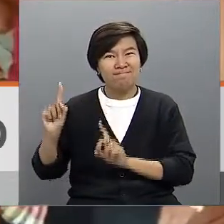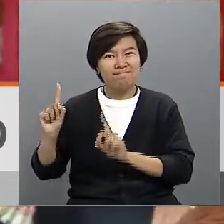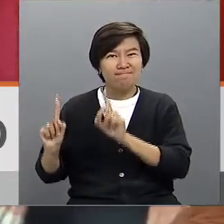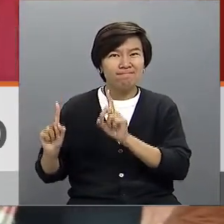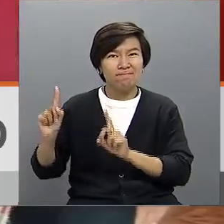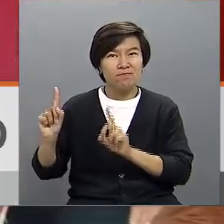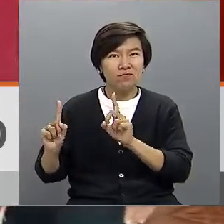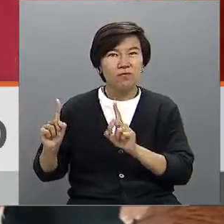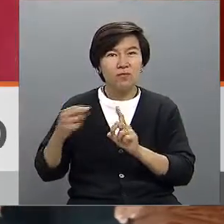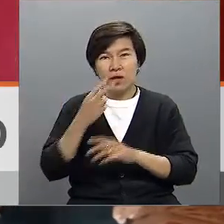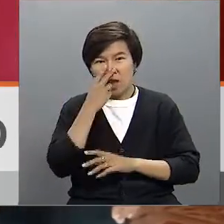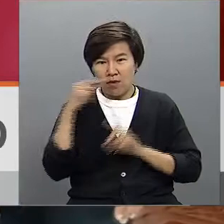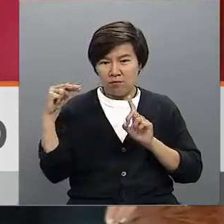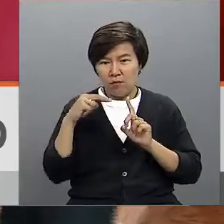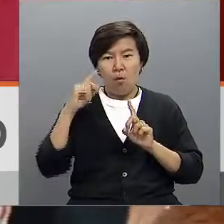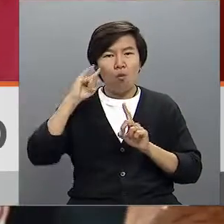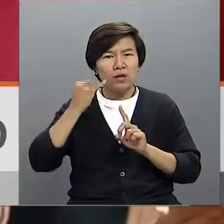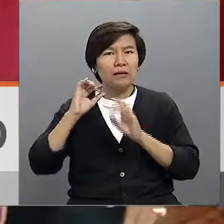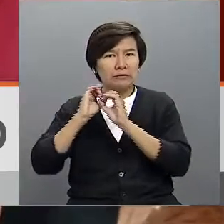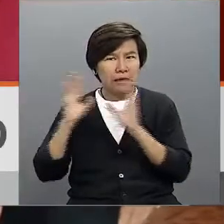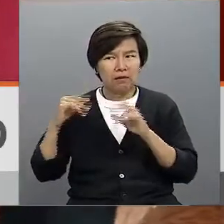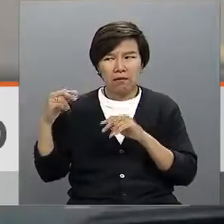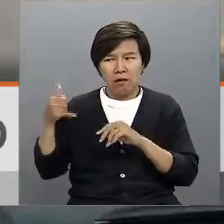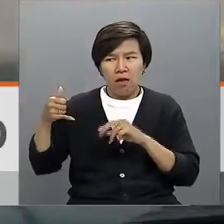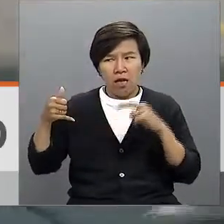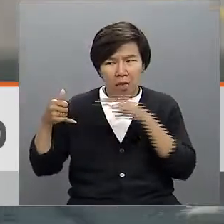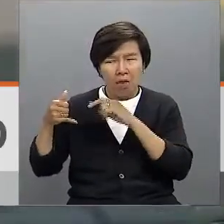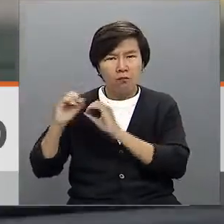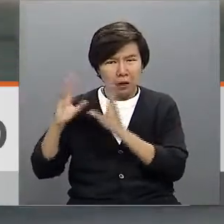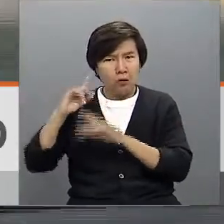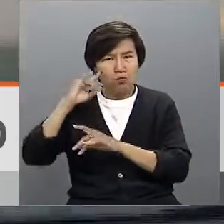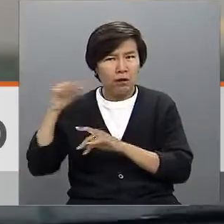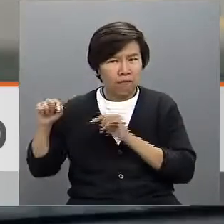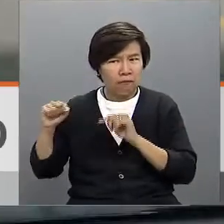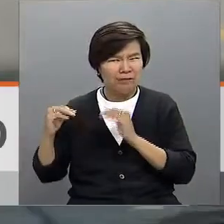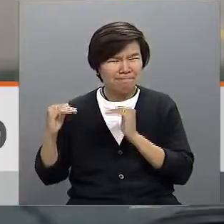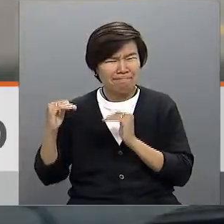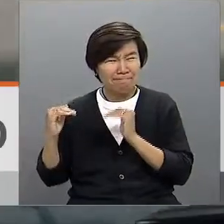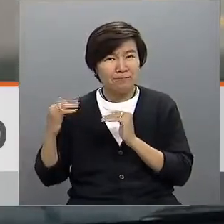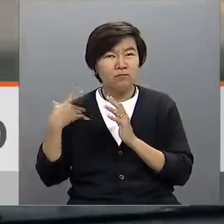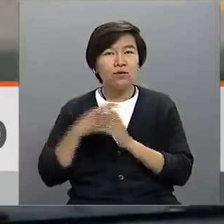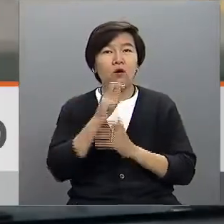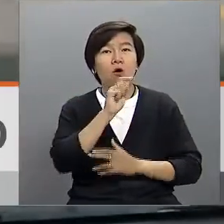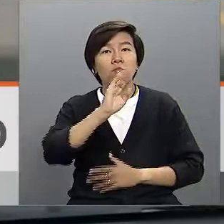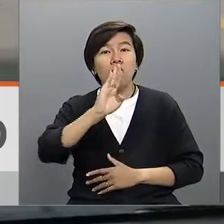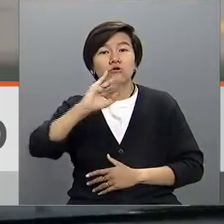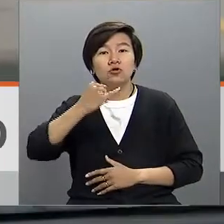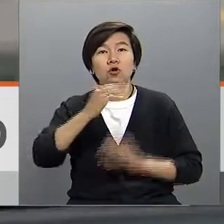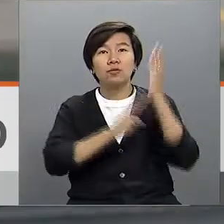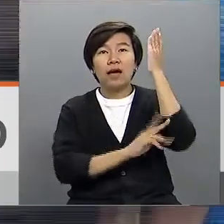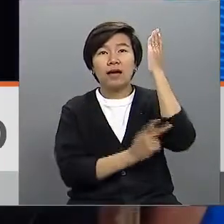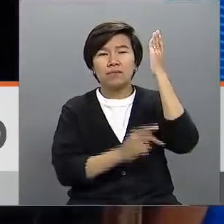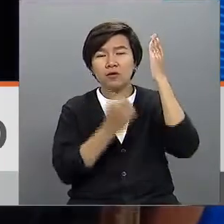านเป็นที่รู้จักของประชาชนขณะที่คณะกรรมการการเลือกตั้งอบจ.กระบี่ยังไม่พบการกระทำผิดกฎหมาย